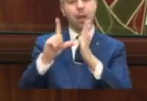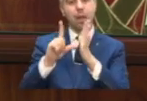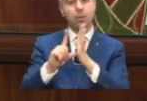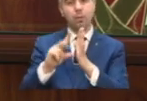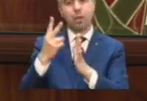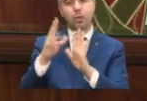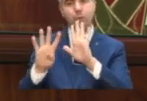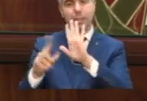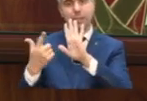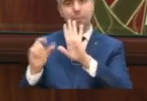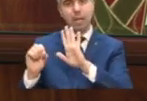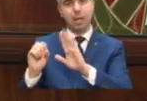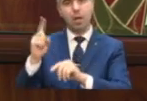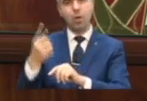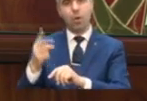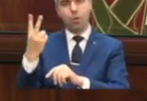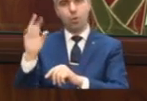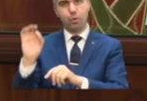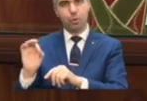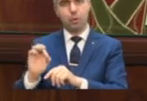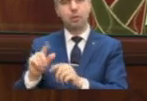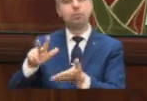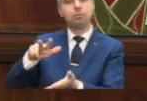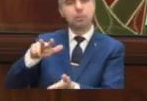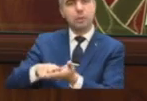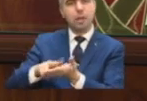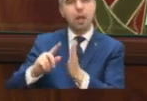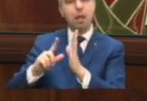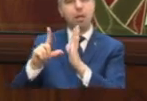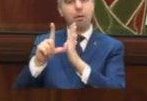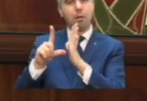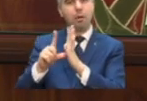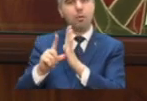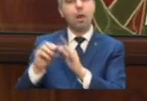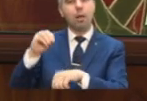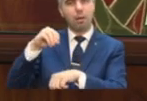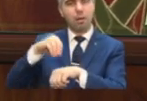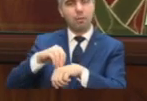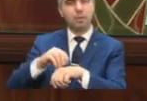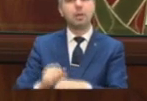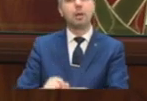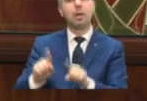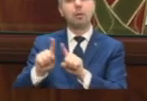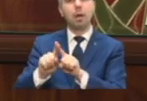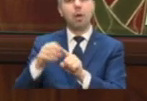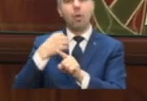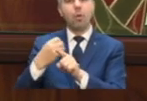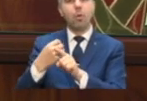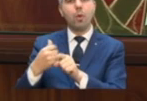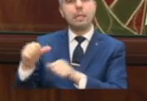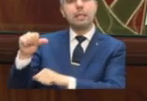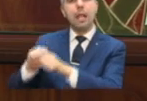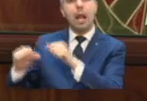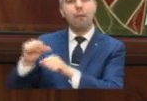70/20 يقضي بمصادقة على مرسوم بقانون متعلق بإعادة تنظيم القطب المالي للدار